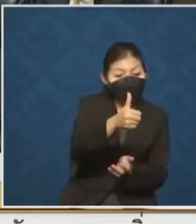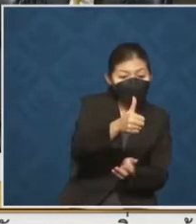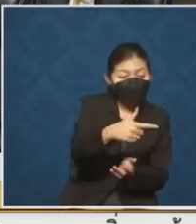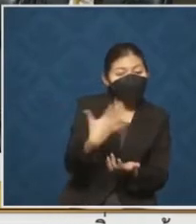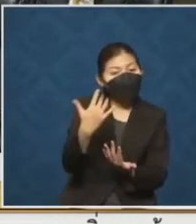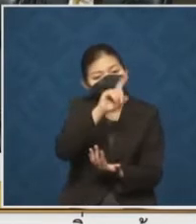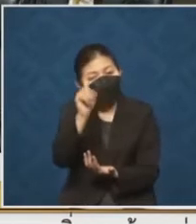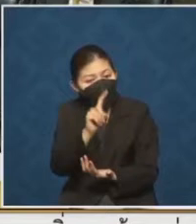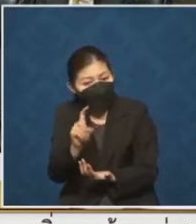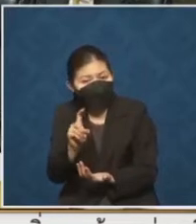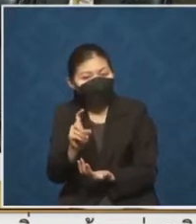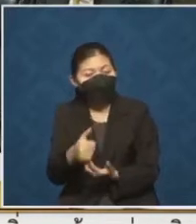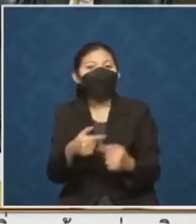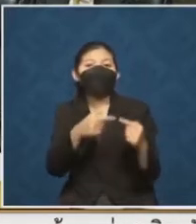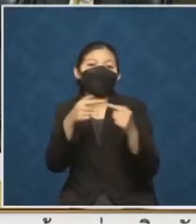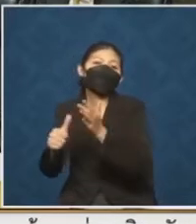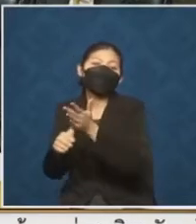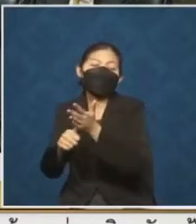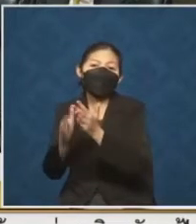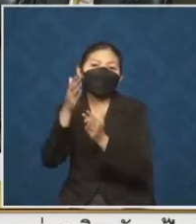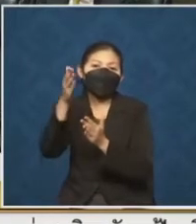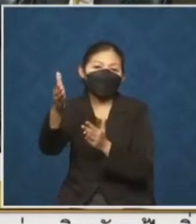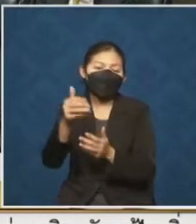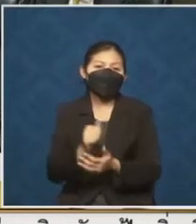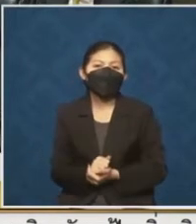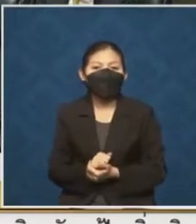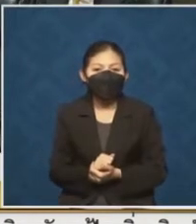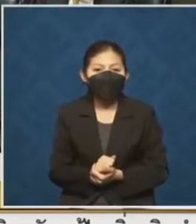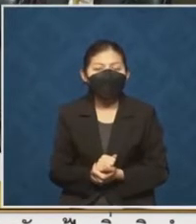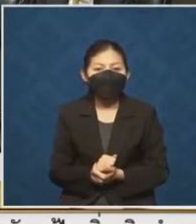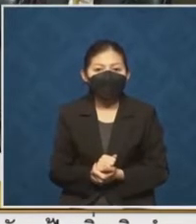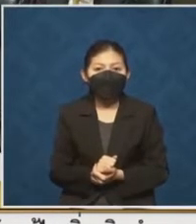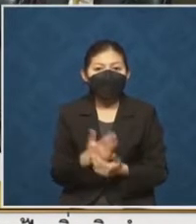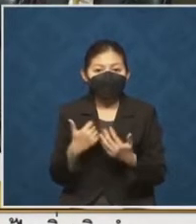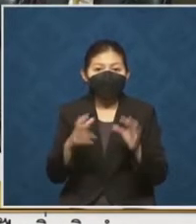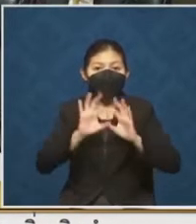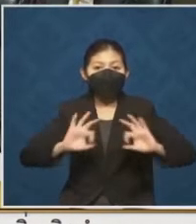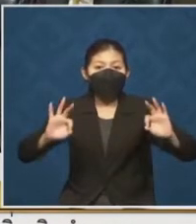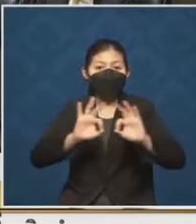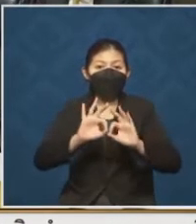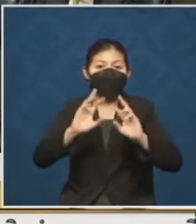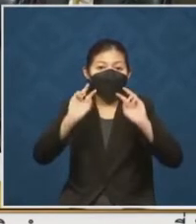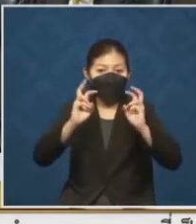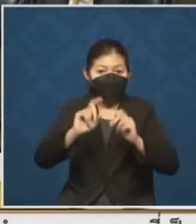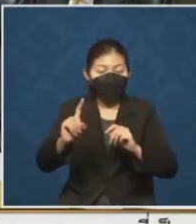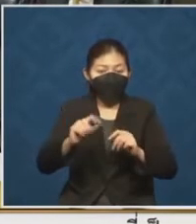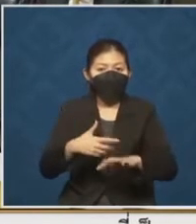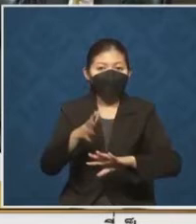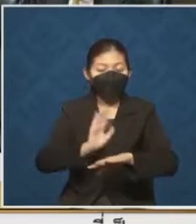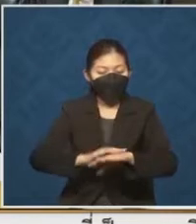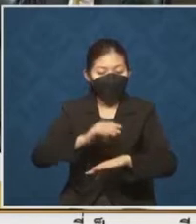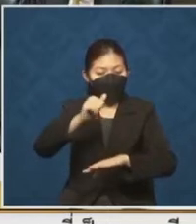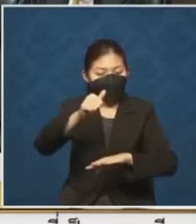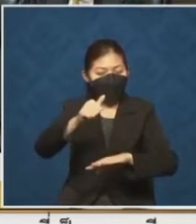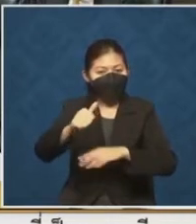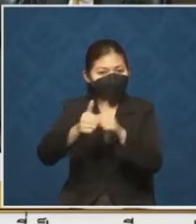ปัญหาส่งผลก็ต่อเนื่องมาจนถึงปัจจุบันต้องพูดกับกำนันแต่จะไม่ย้อนหลังเพียงแต่แจกแจงให้เห็นนั่นเองใน